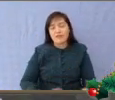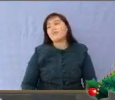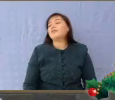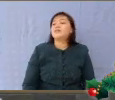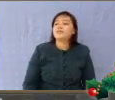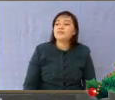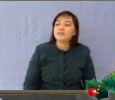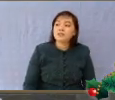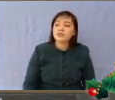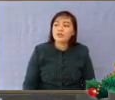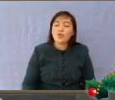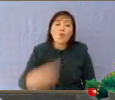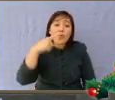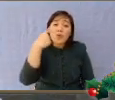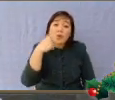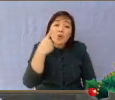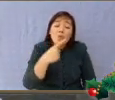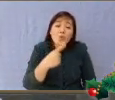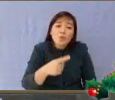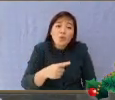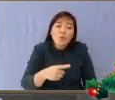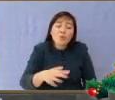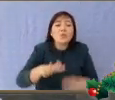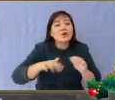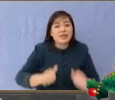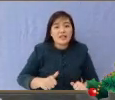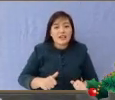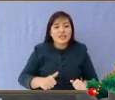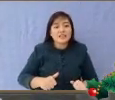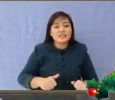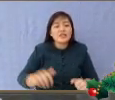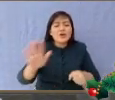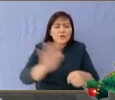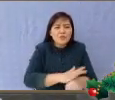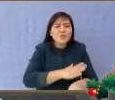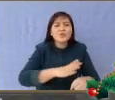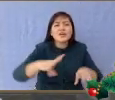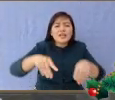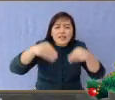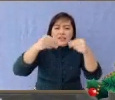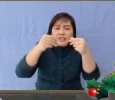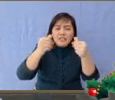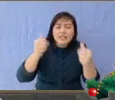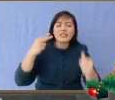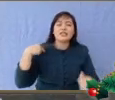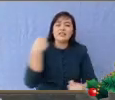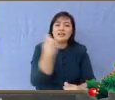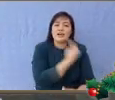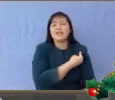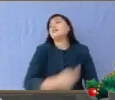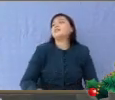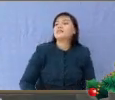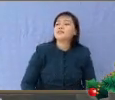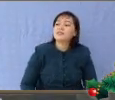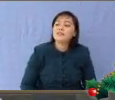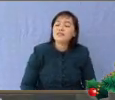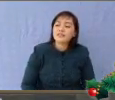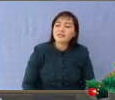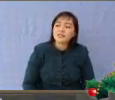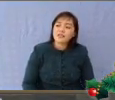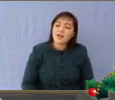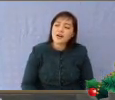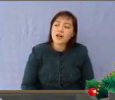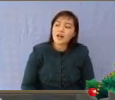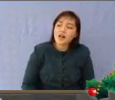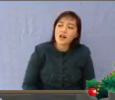Meron bang doktor na pwedeng magpagaling ng isang taong natuklaw ng ahas,